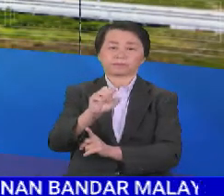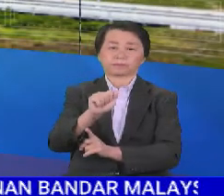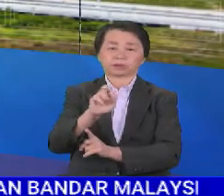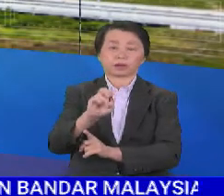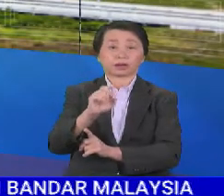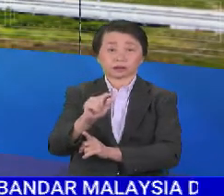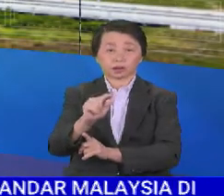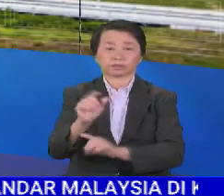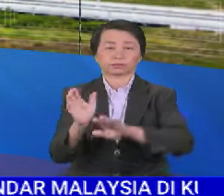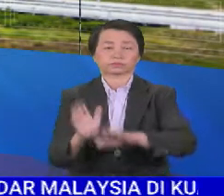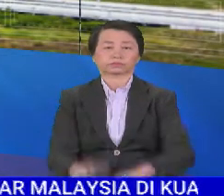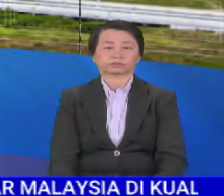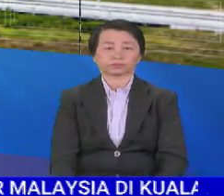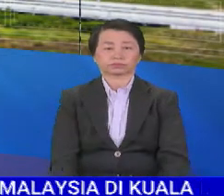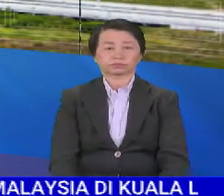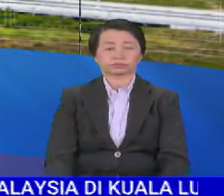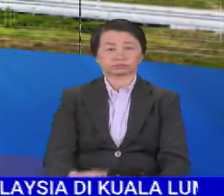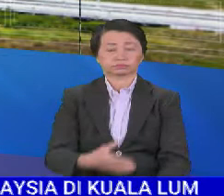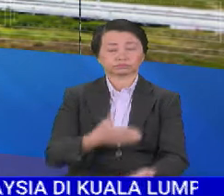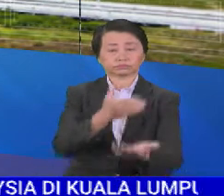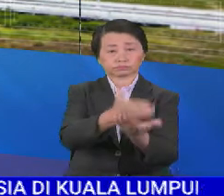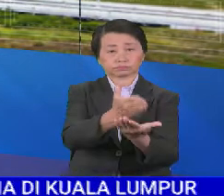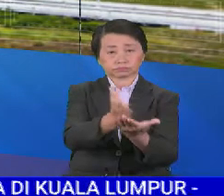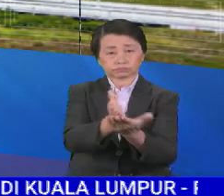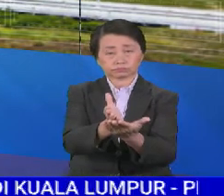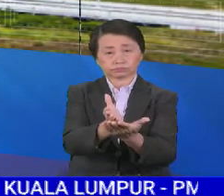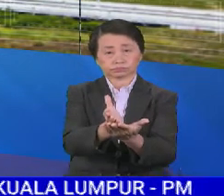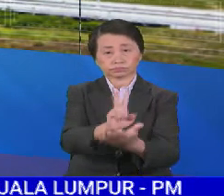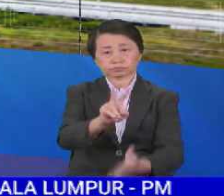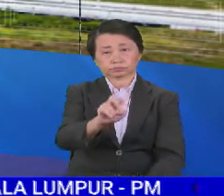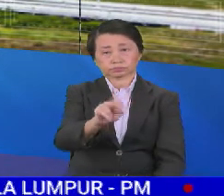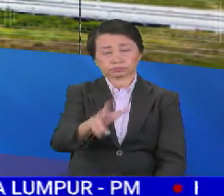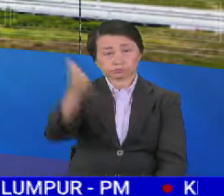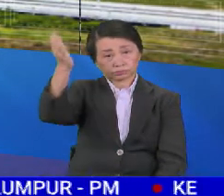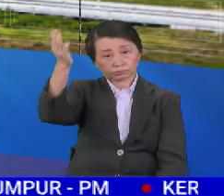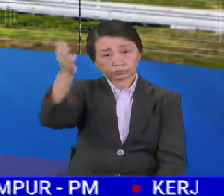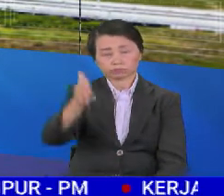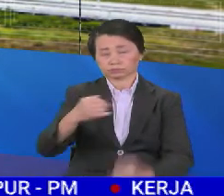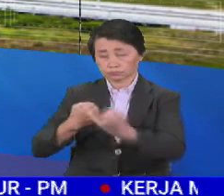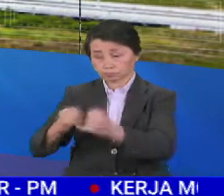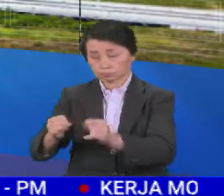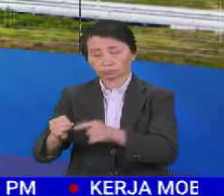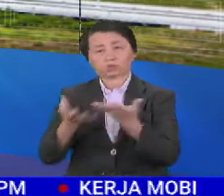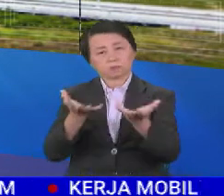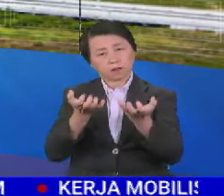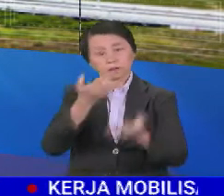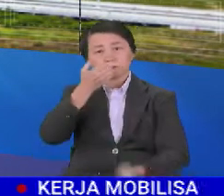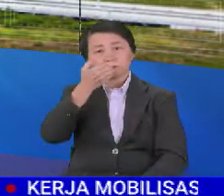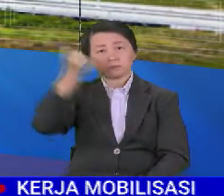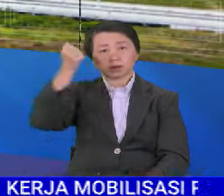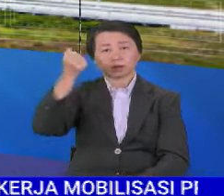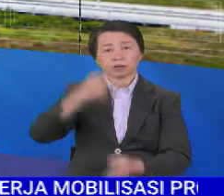beralih perkembangan menjelang pertentangan budget 2023 setiap jabatan kerajaan sudah semestinya melakukan yang terbaik